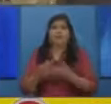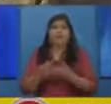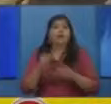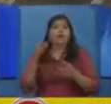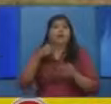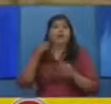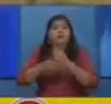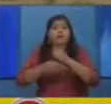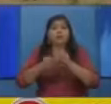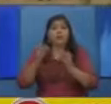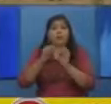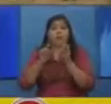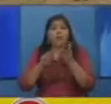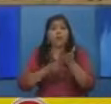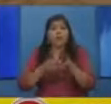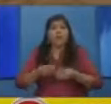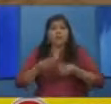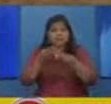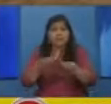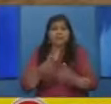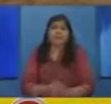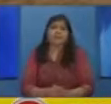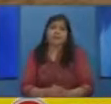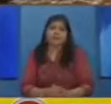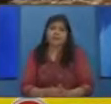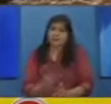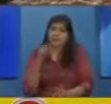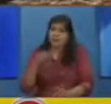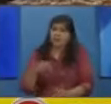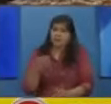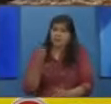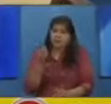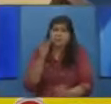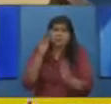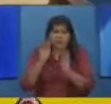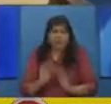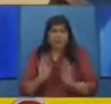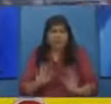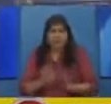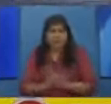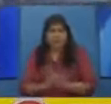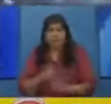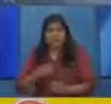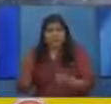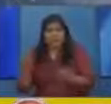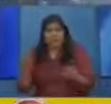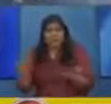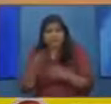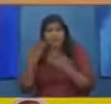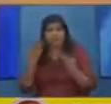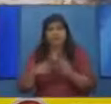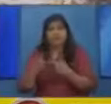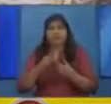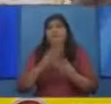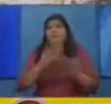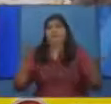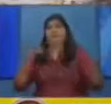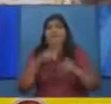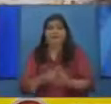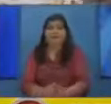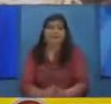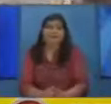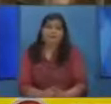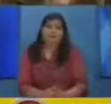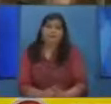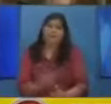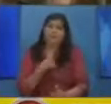दिया है। साथियों, बोनस अभी भले ही छोटा हो, लेकिन ये शुरुआत बहुत बड़ी है।